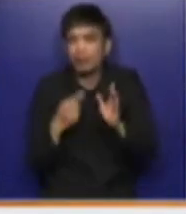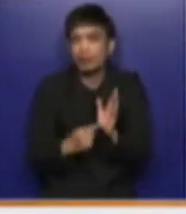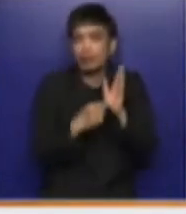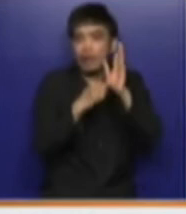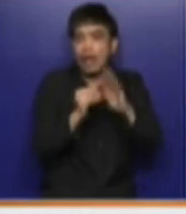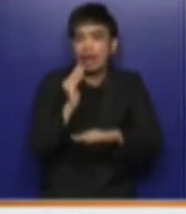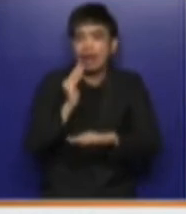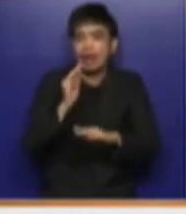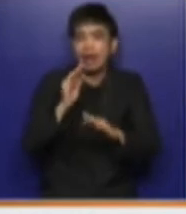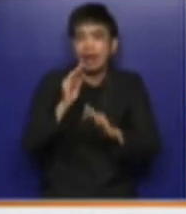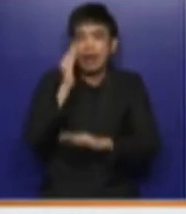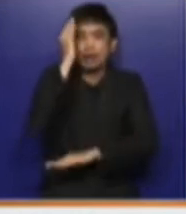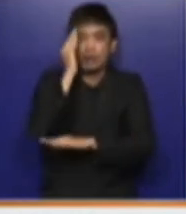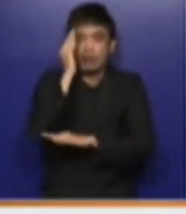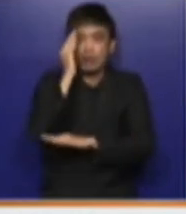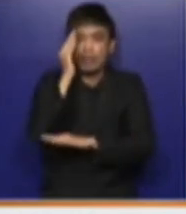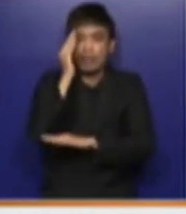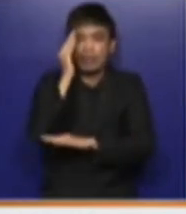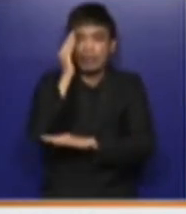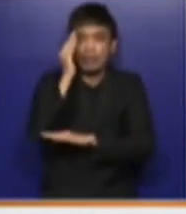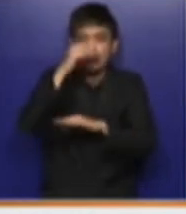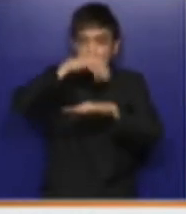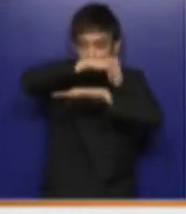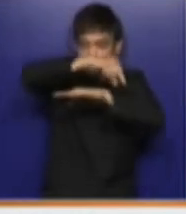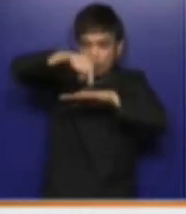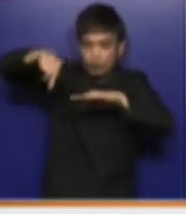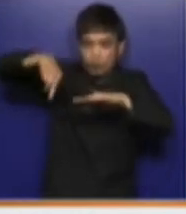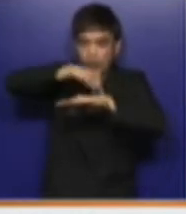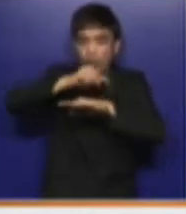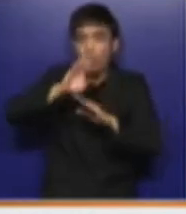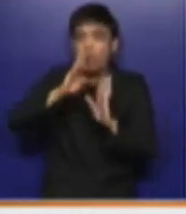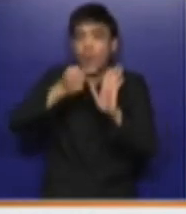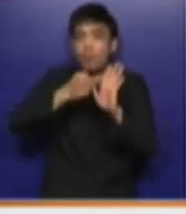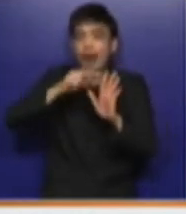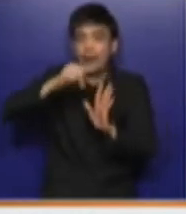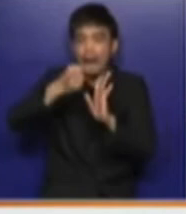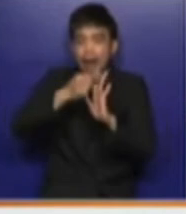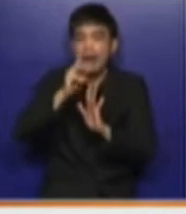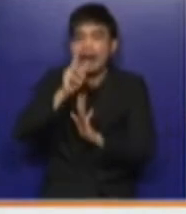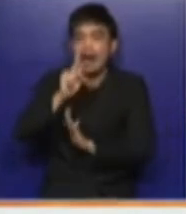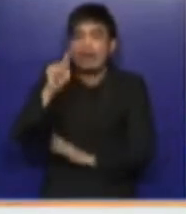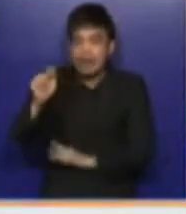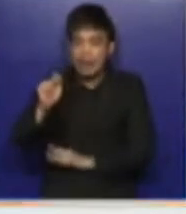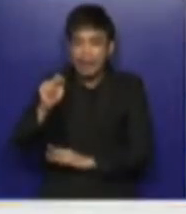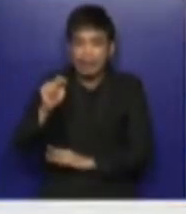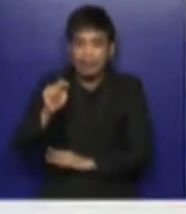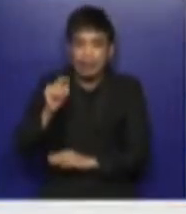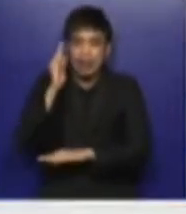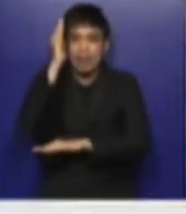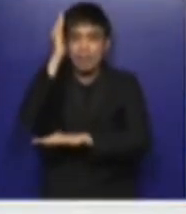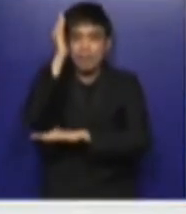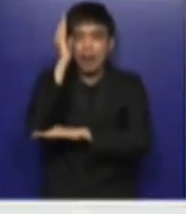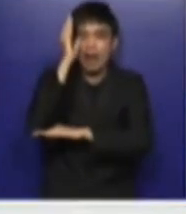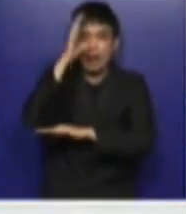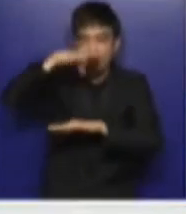รีย์พิทักษ์รัฐธรรมนูญค่ะซึ่งเคยอยู่ที่วงเวียนหลักสี่ย่านบางเขนค่ะอนุสาวรีย์แห่งนี้นะคะถูกขึ้นทะเบียนโบราณสถาน